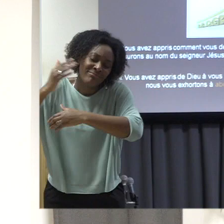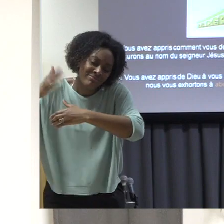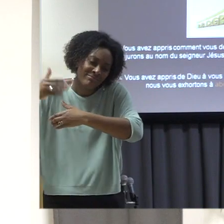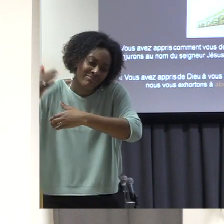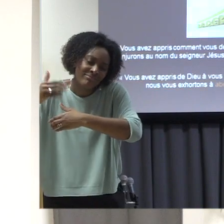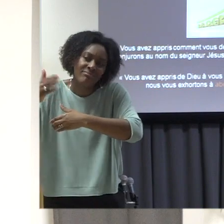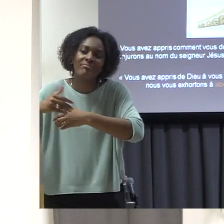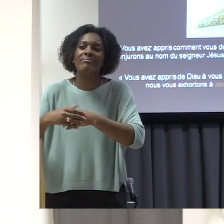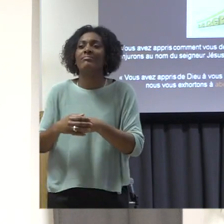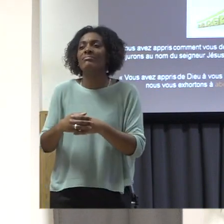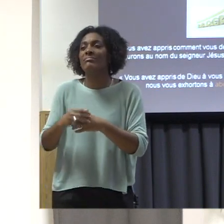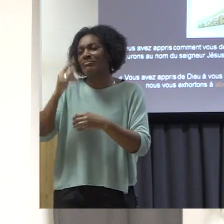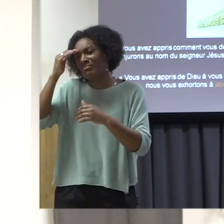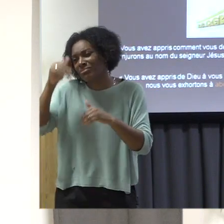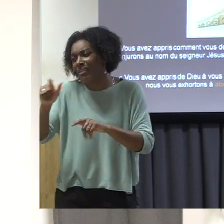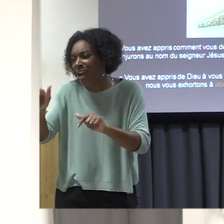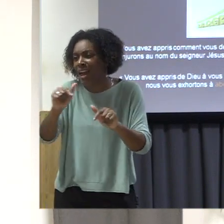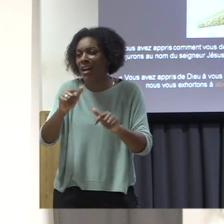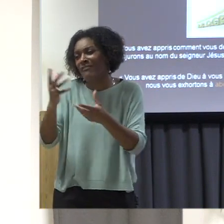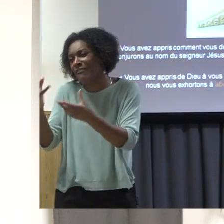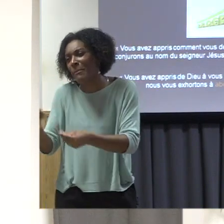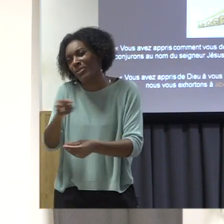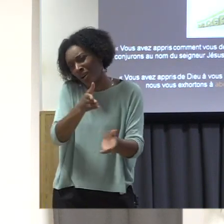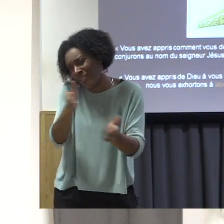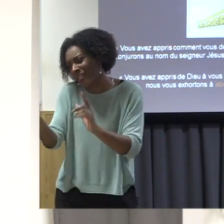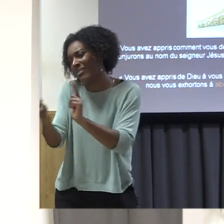abattus, soutenez les faibles,